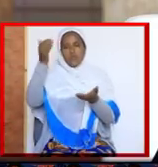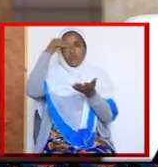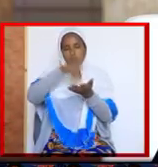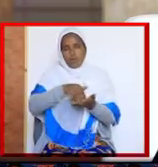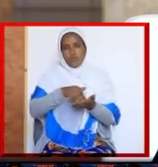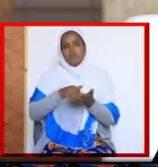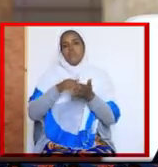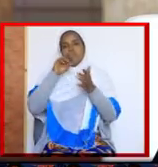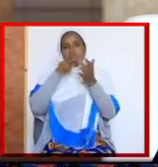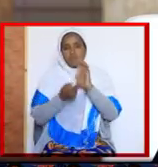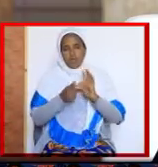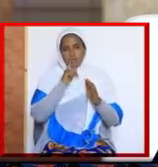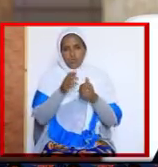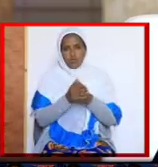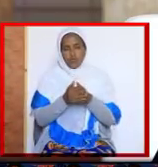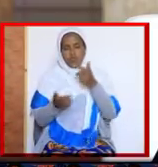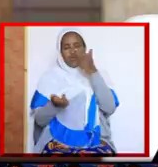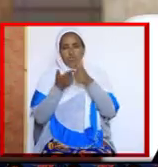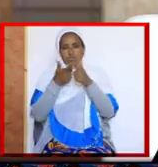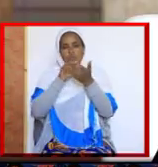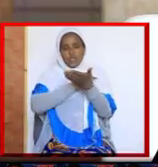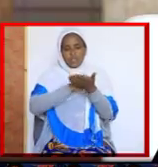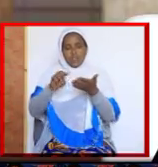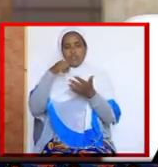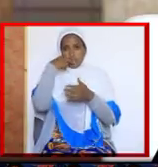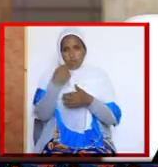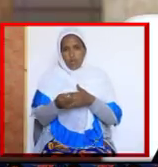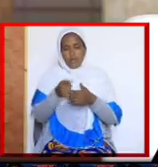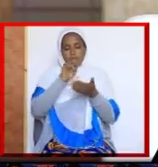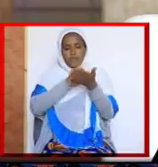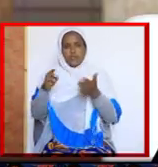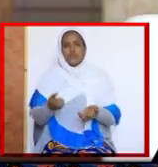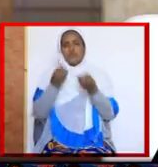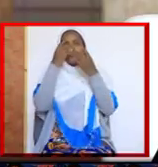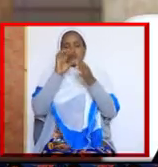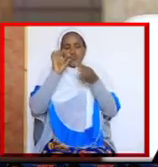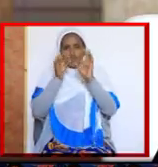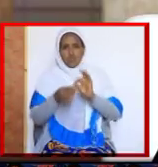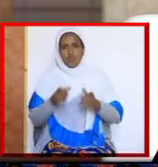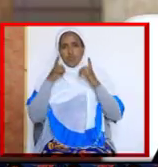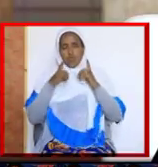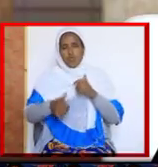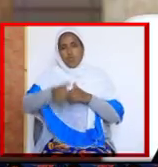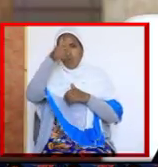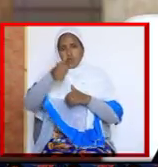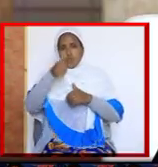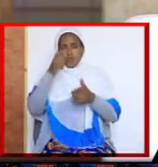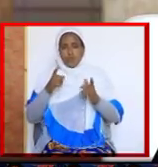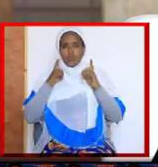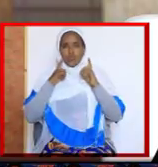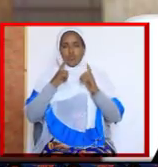ነው። ሁለተኛው ቅድስት ይባላል። ያው ቅድስት ብዙ ትርጉም ቢኖርም ዋና ዋናው ልምነር ያው በዘመነ ኖህ ነው